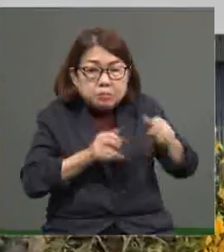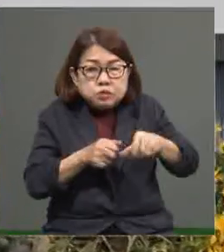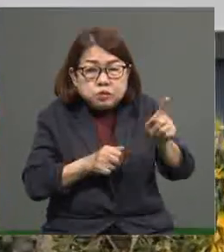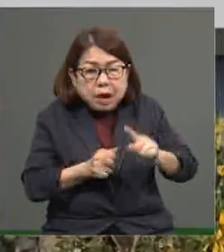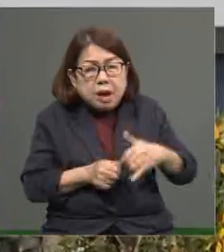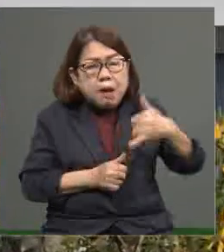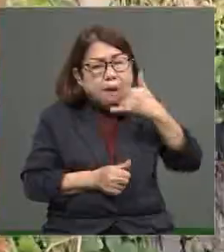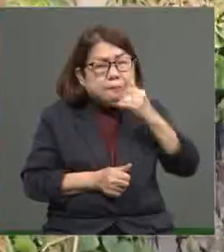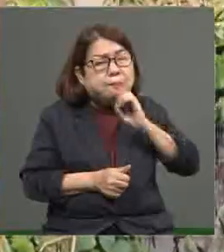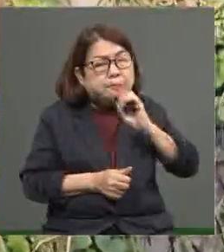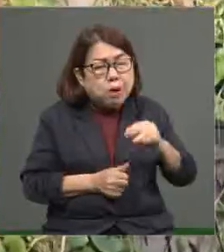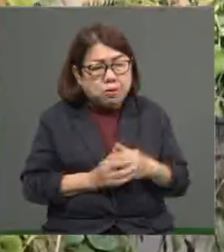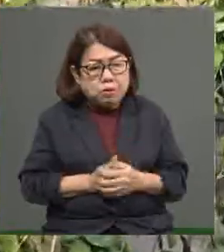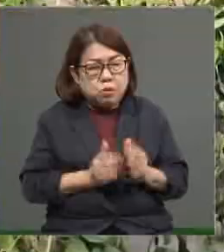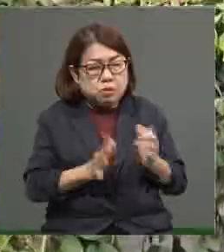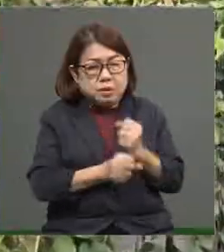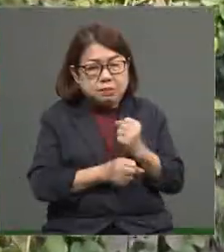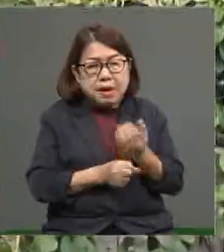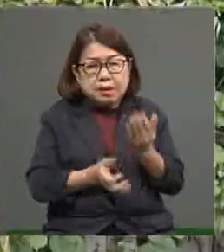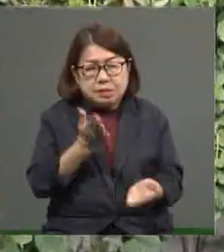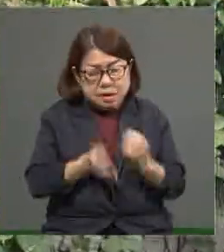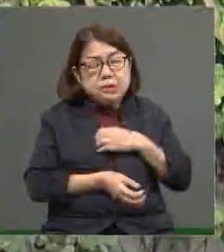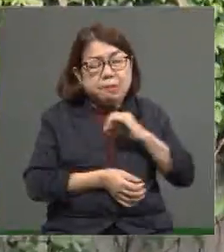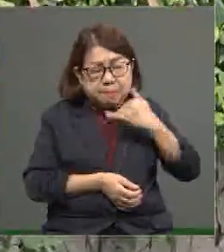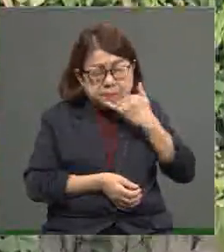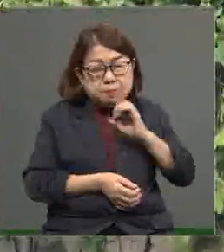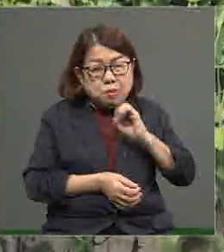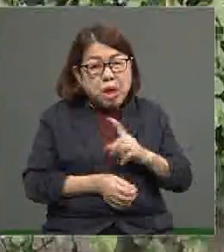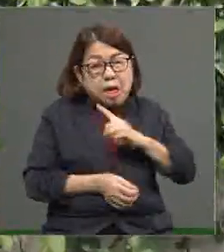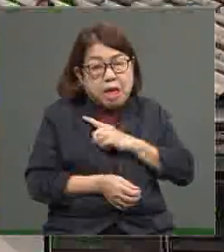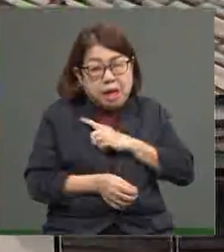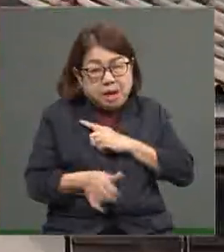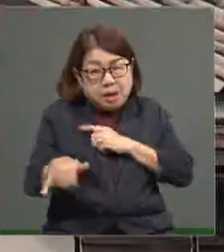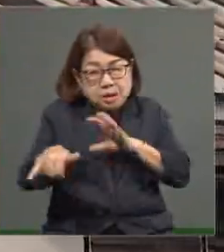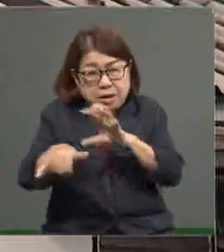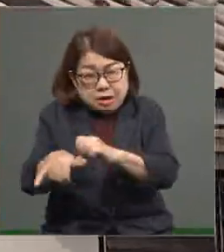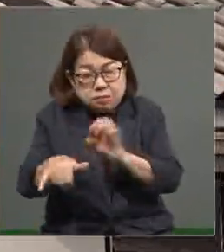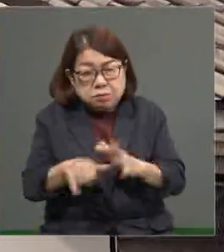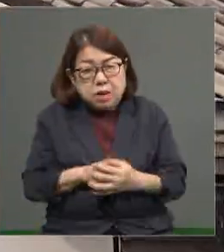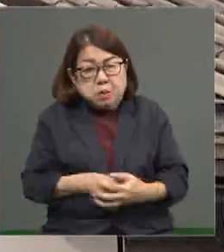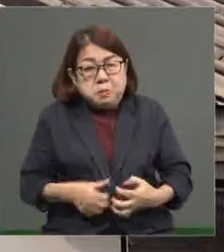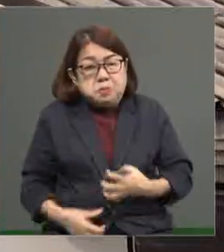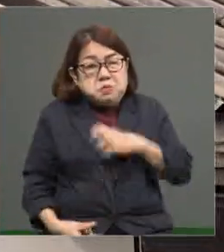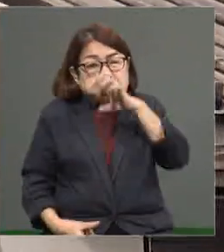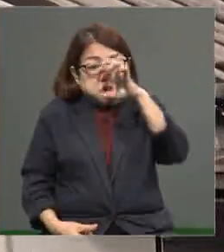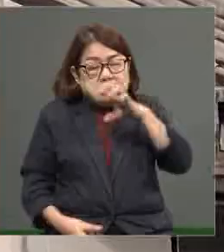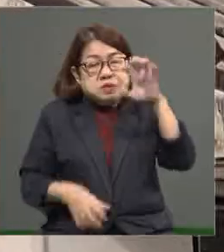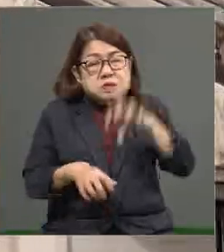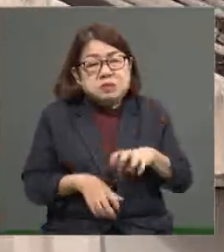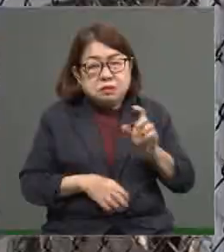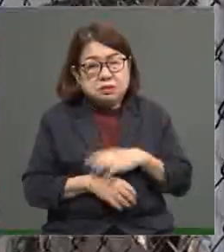ให้แจ้งเจ้าหน้าที่สถานอนุบาลสัตว์หรือว่าสวนลิงได้ตลอดเวลาแต่อย่าพยายามไปจับเองนะครับเพราะว่าอาจจะเป็นอันตรายได้